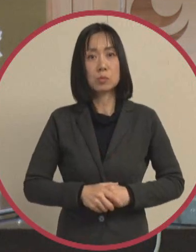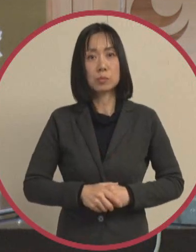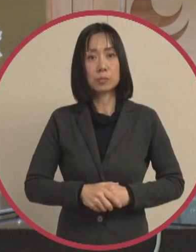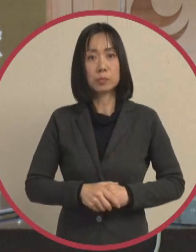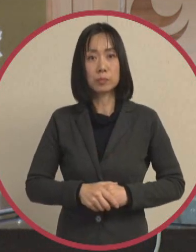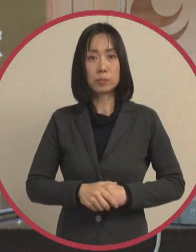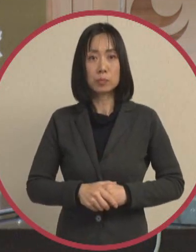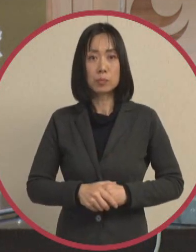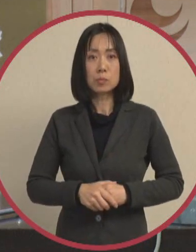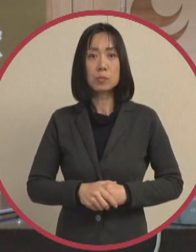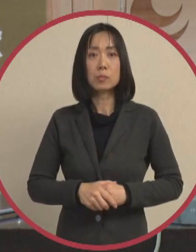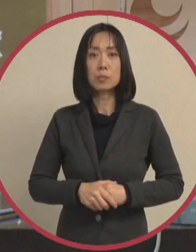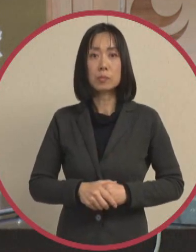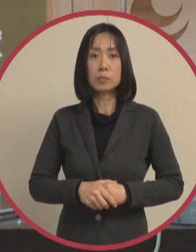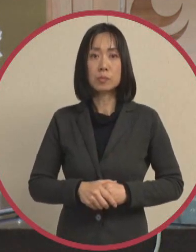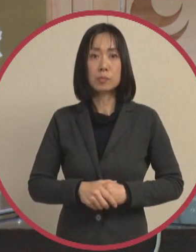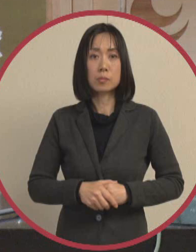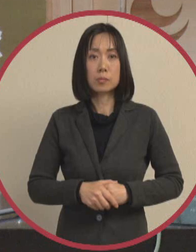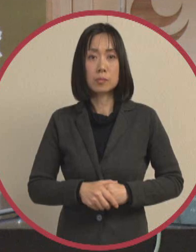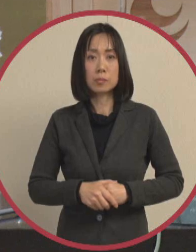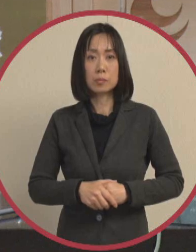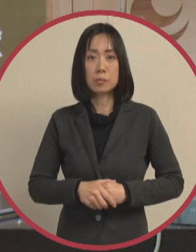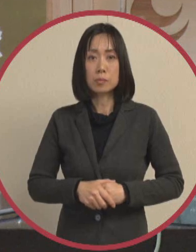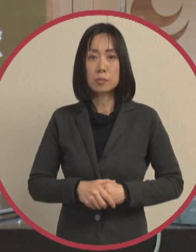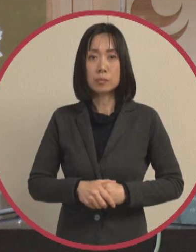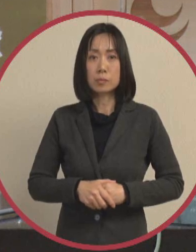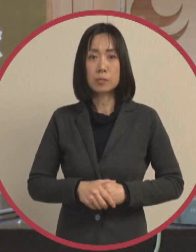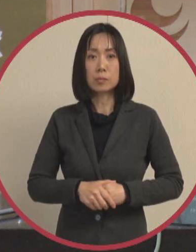あの、まあ、あとはですね、まあ、今回、